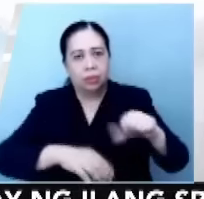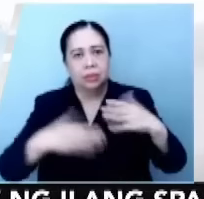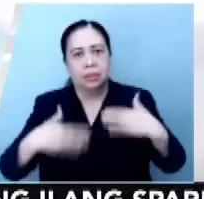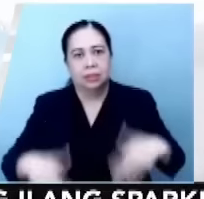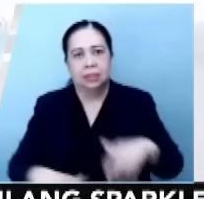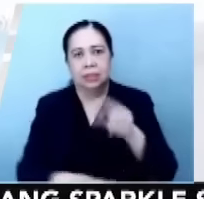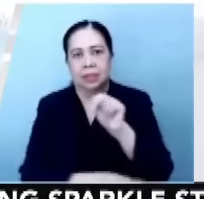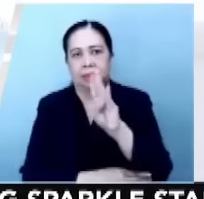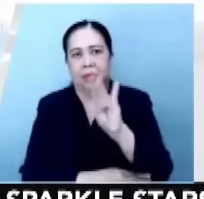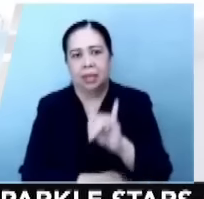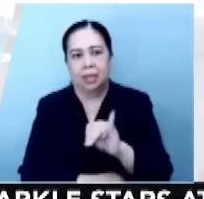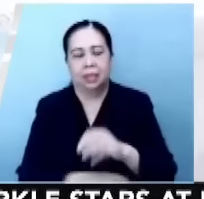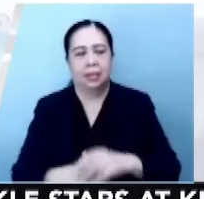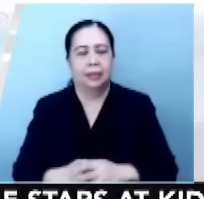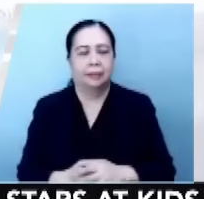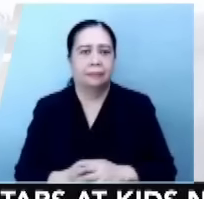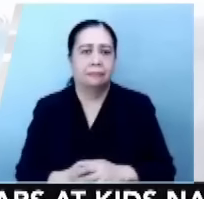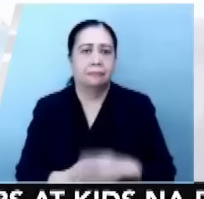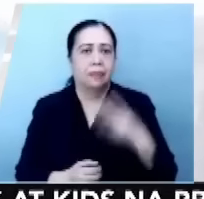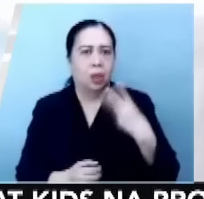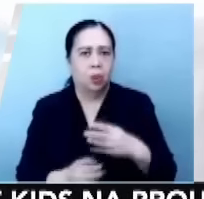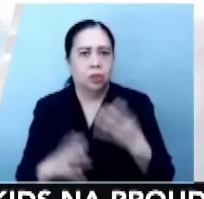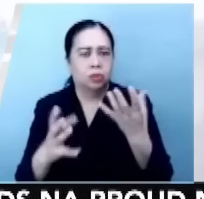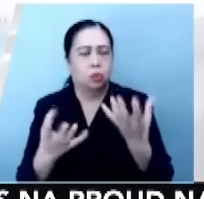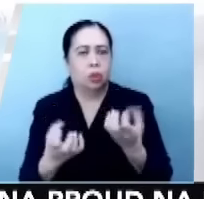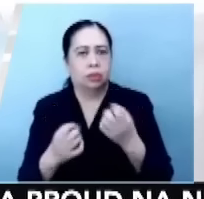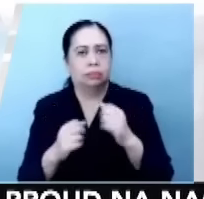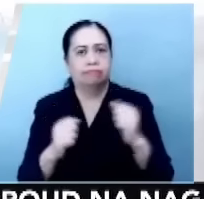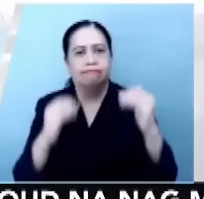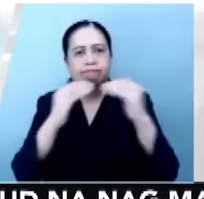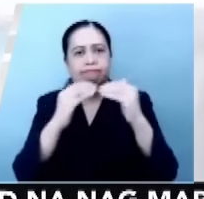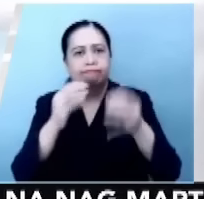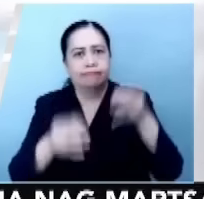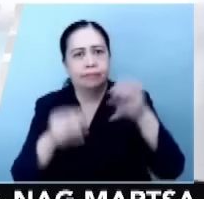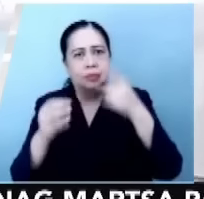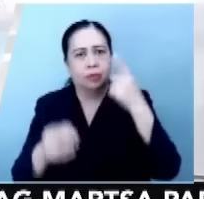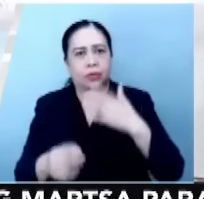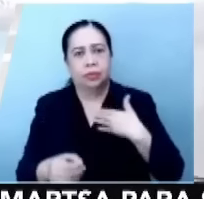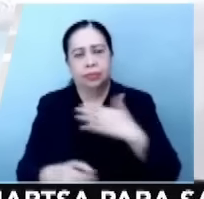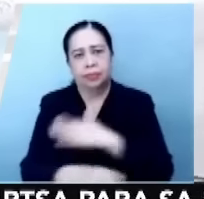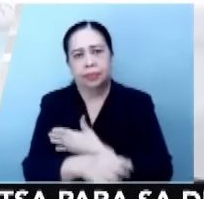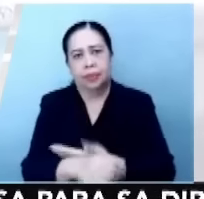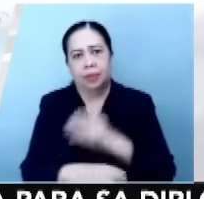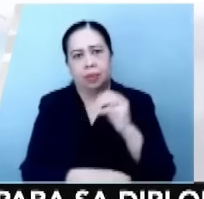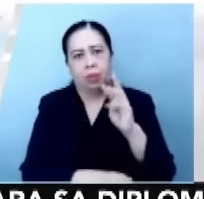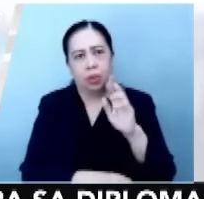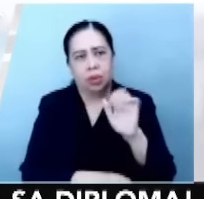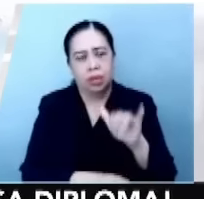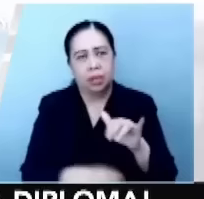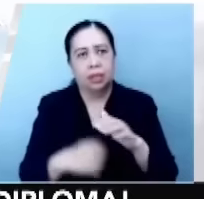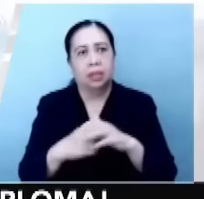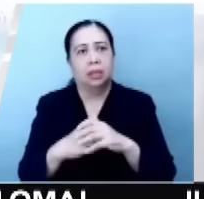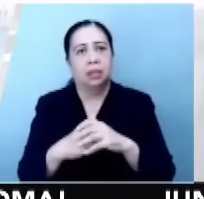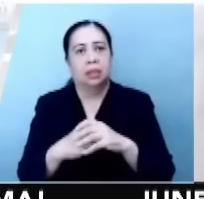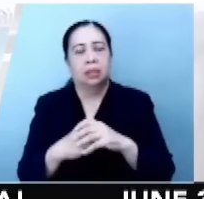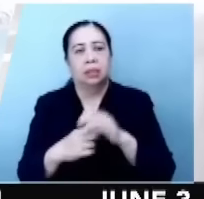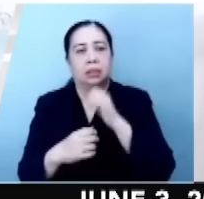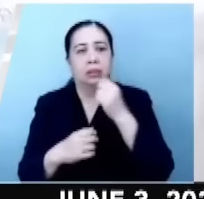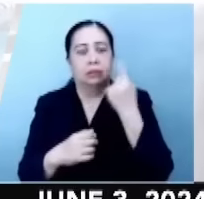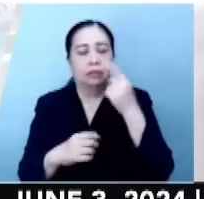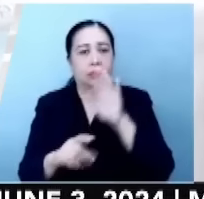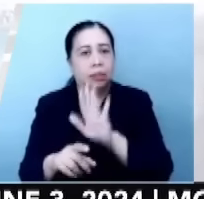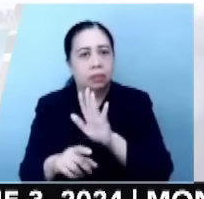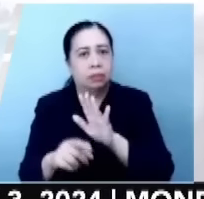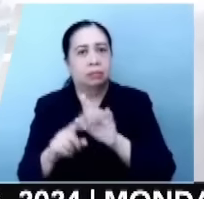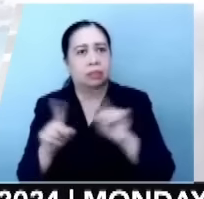I wish na makamit namin ang hostesya para kay Mori. Hindi lang para kay Mori, kung para din